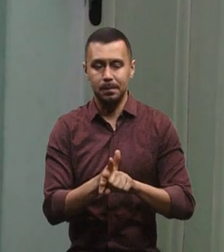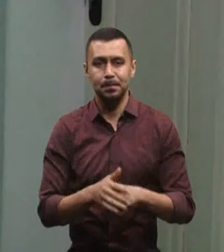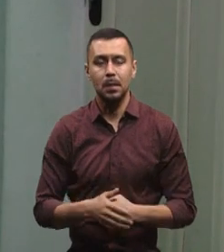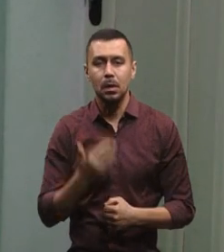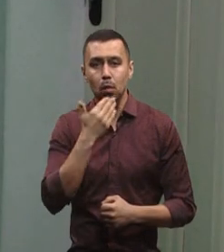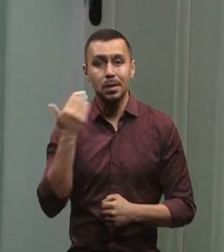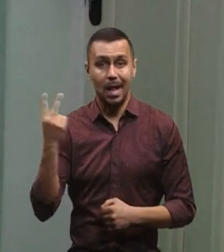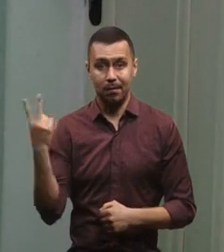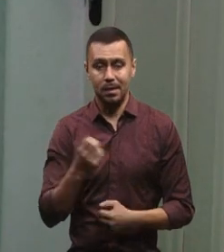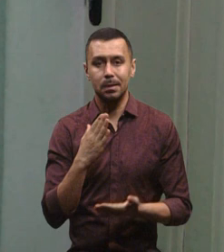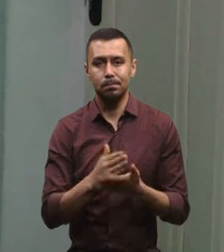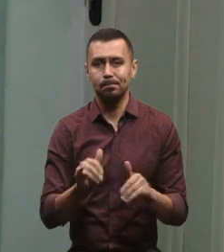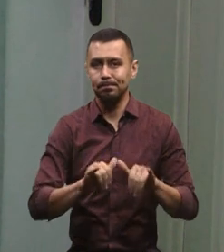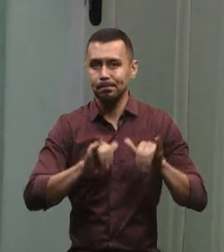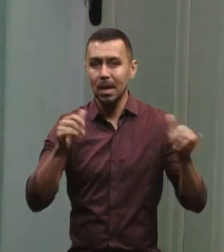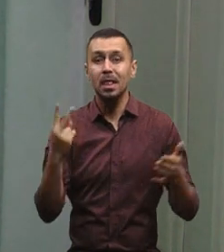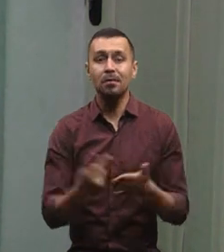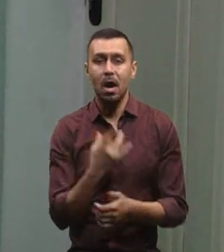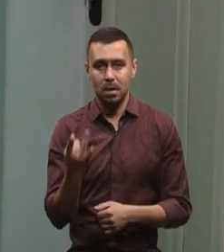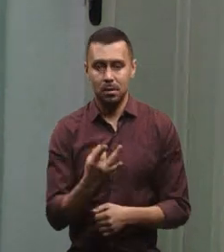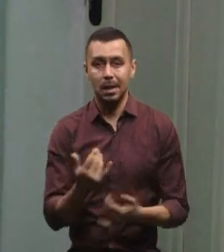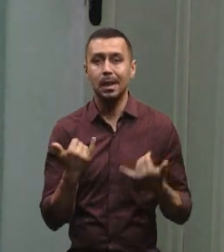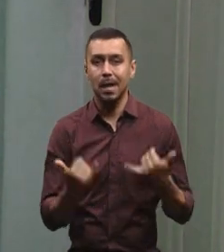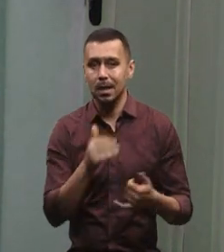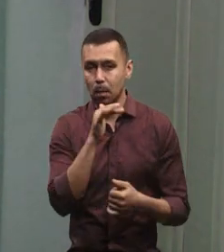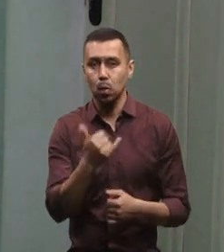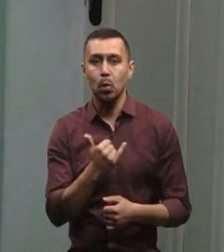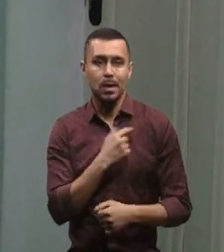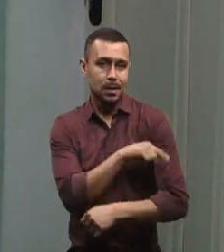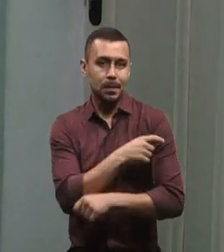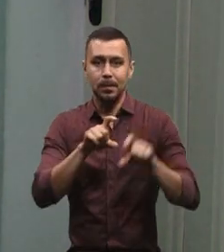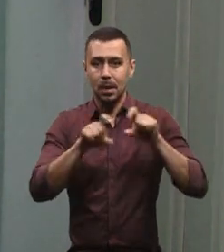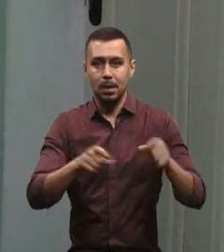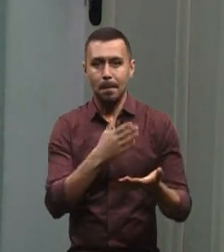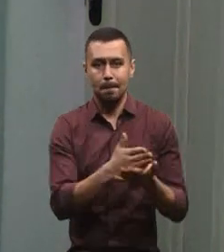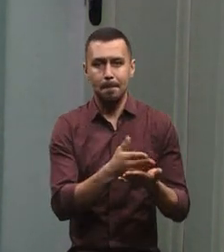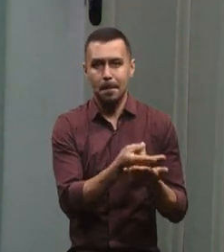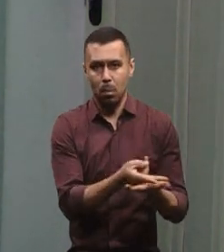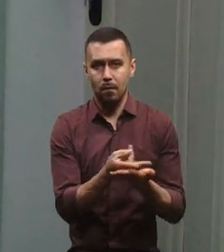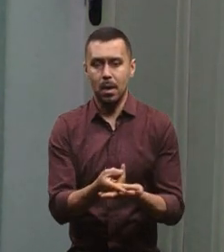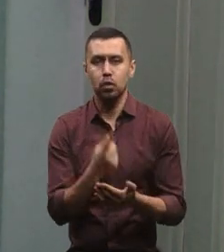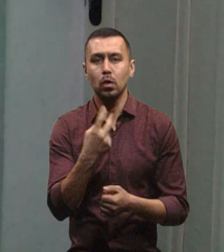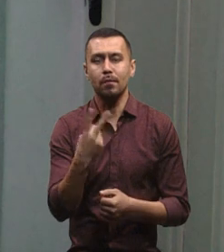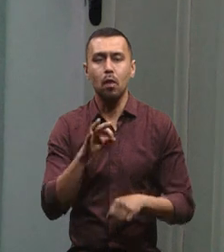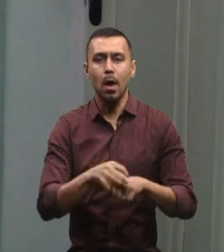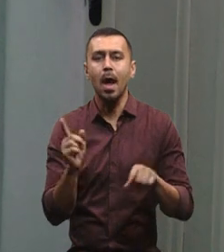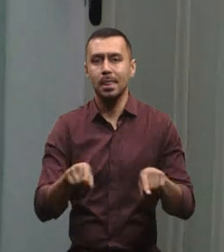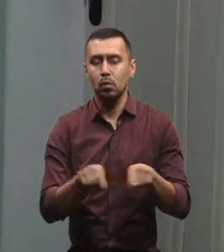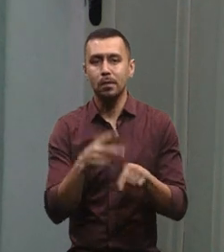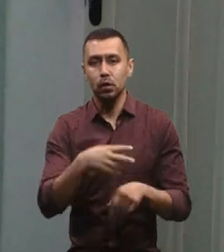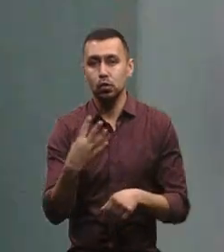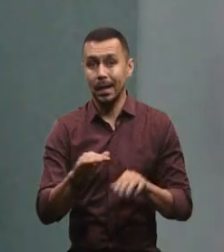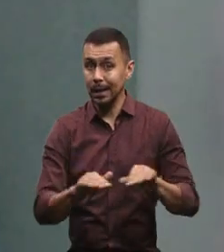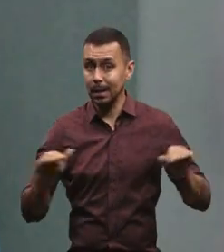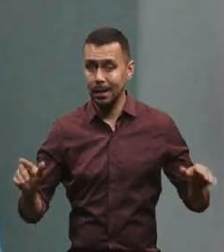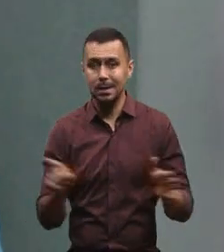останні 2 тижні йде збільшення у 2 рази. На даний момент в нашій лікарні перебуває 102 хворих, а також 24 дитини з